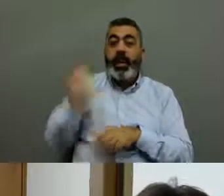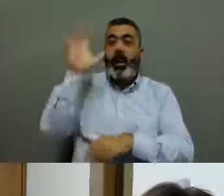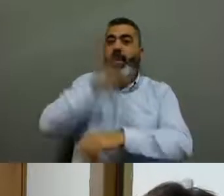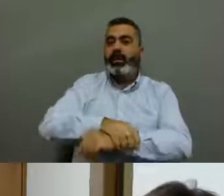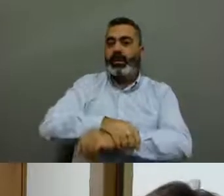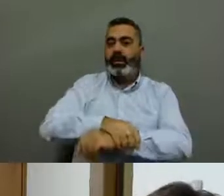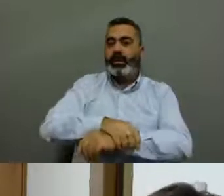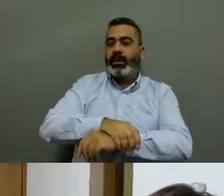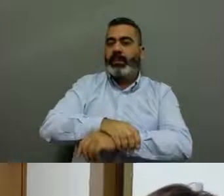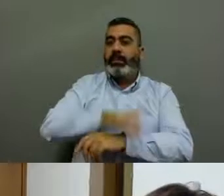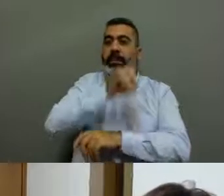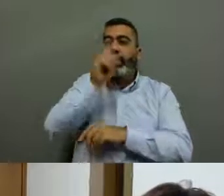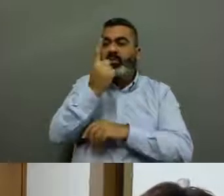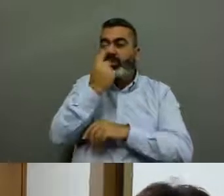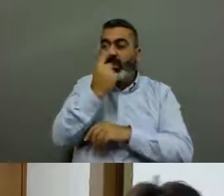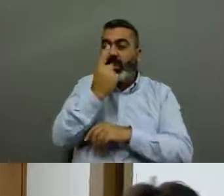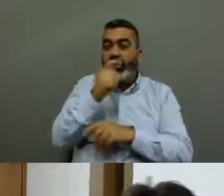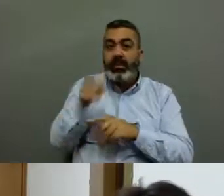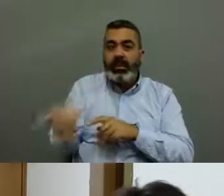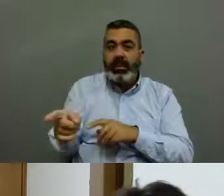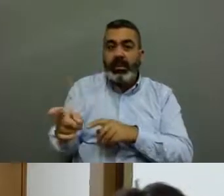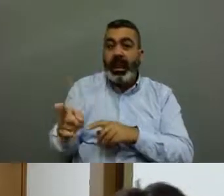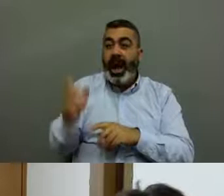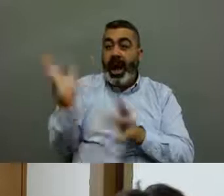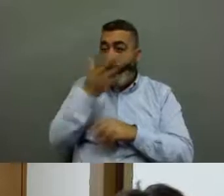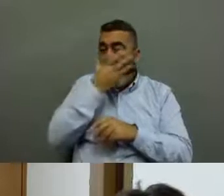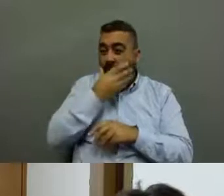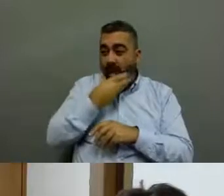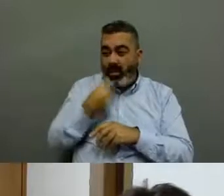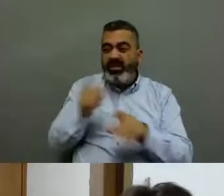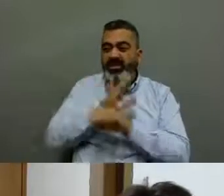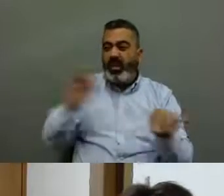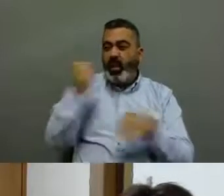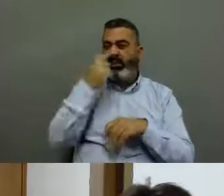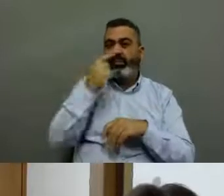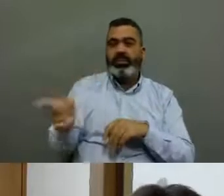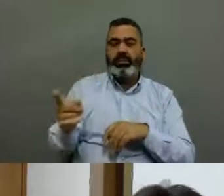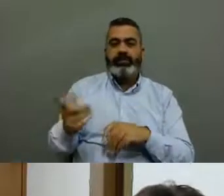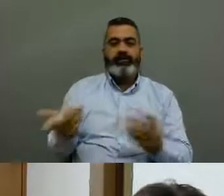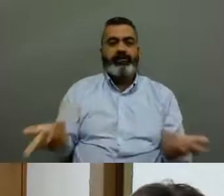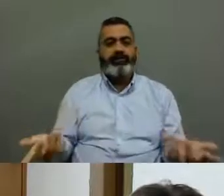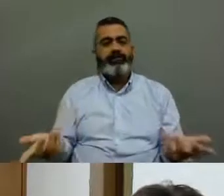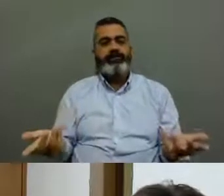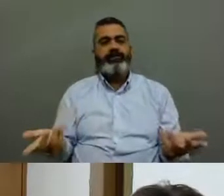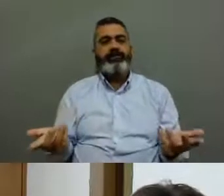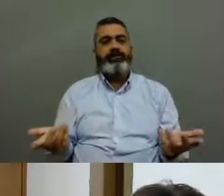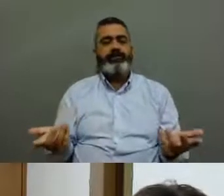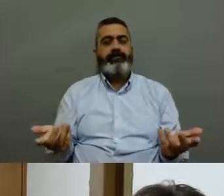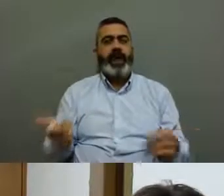μέρος της πορνείας, ακόμα και την ομορφιά. Τι είδους καταπίεση, πολλαπλές